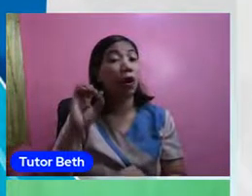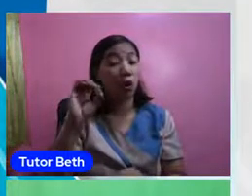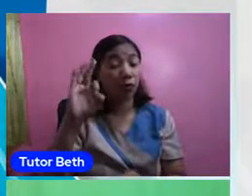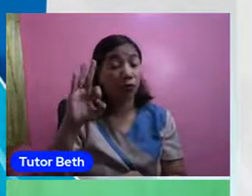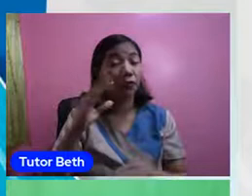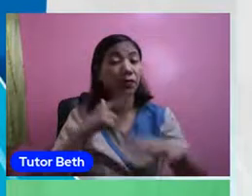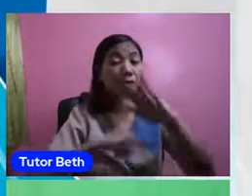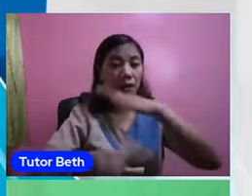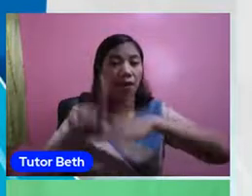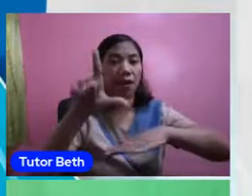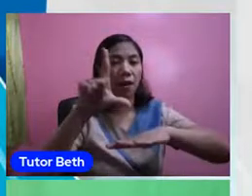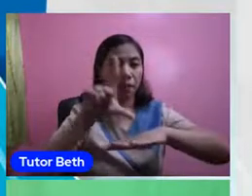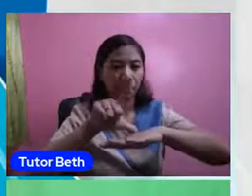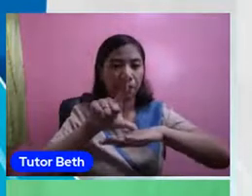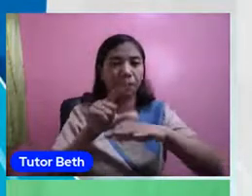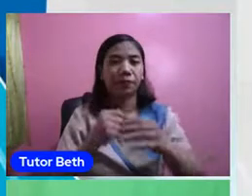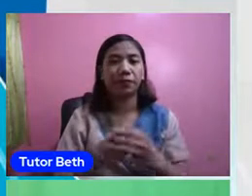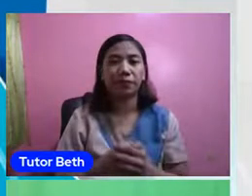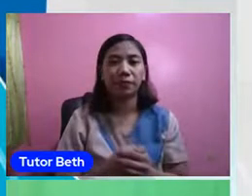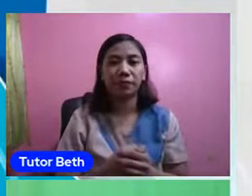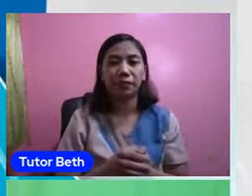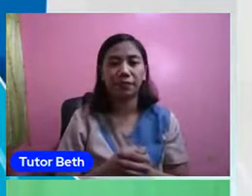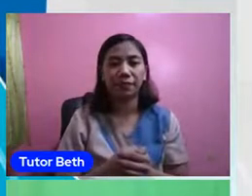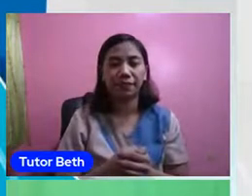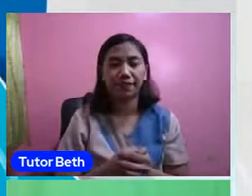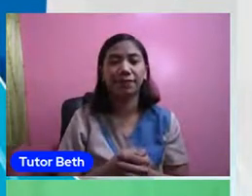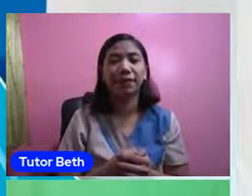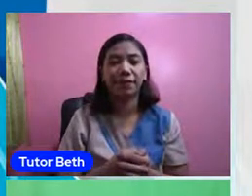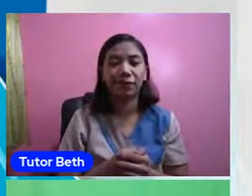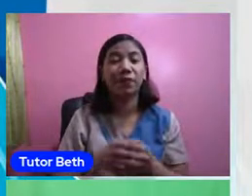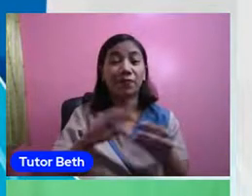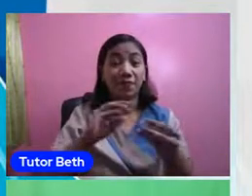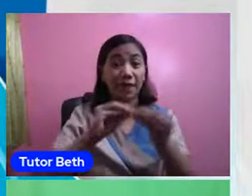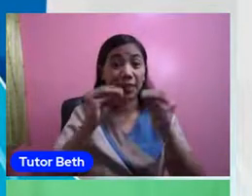bundok. Pumunta tayo sa ikalawang larawan.